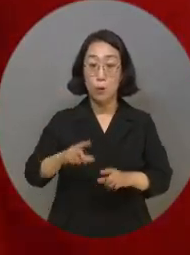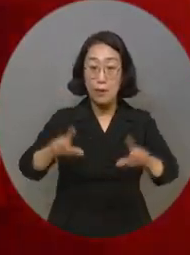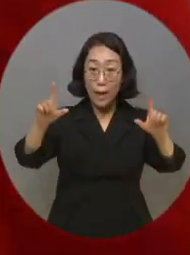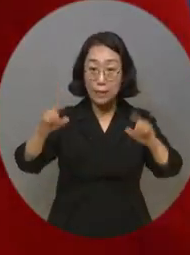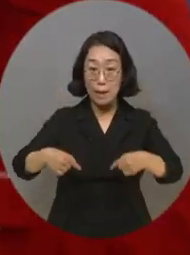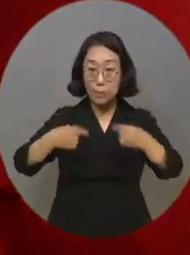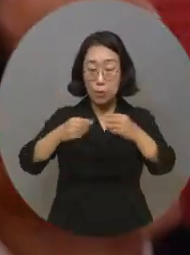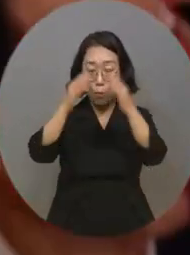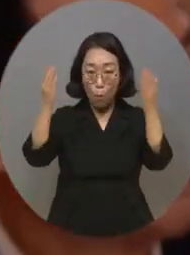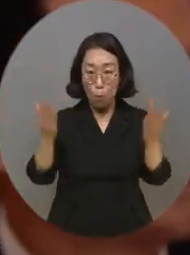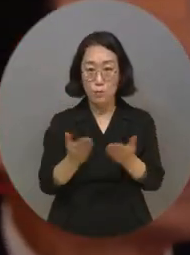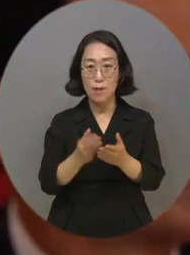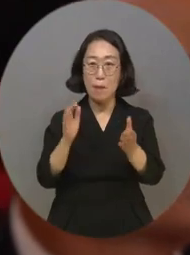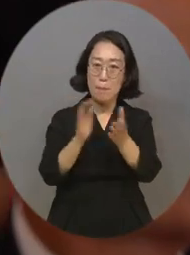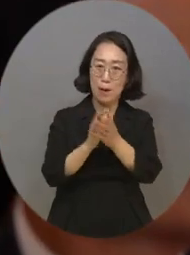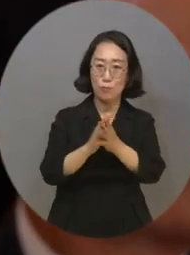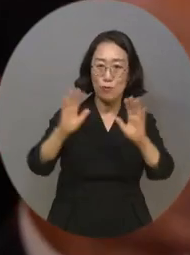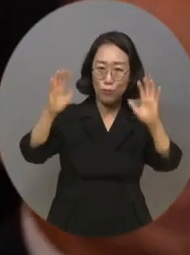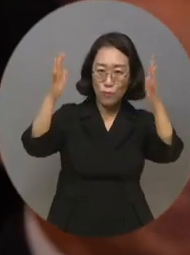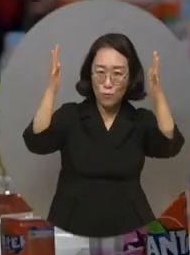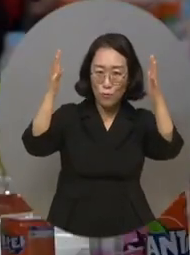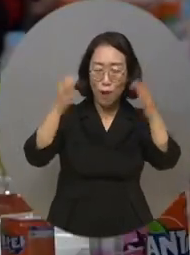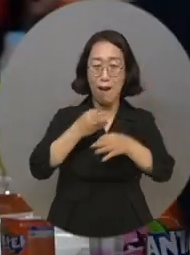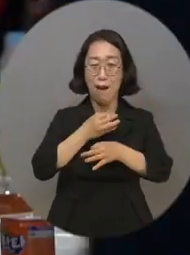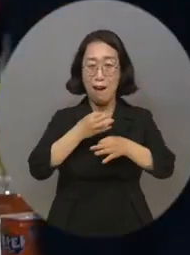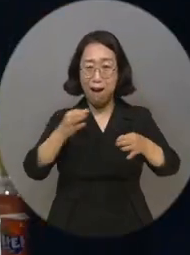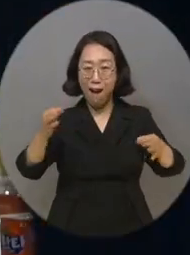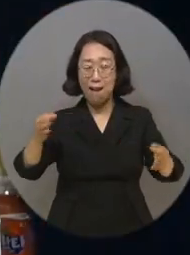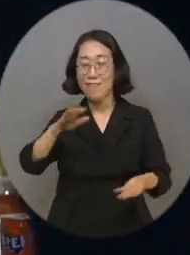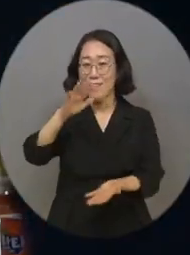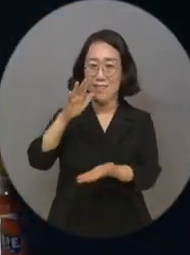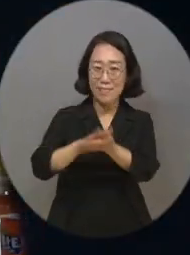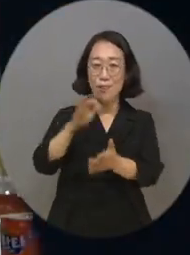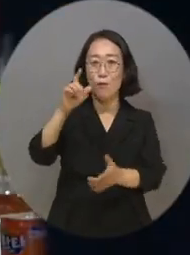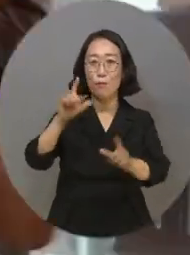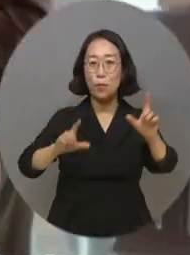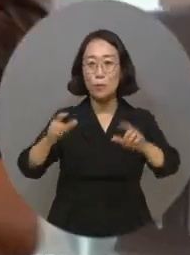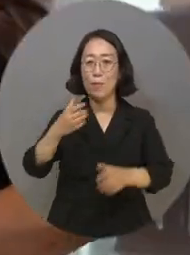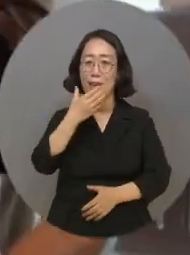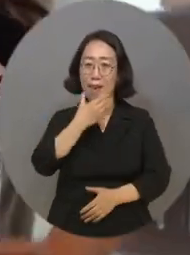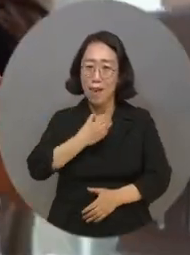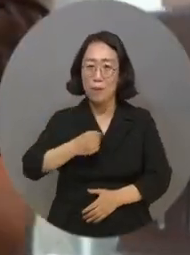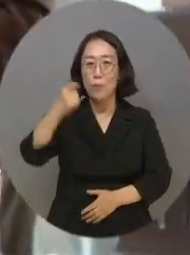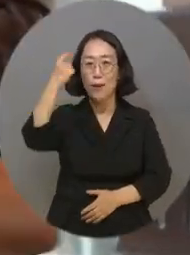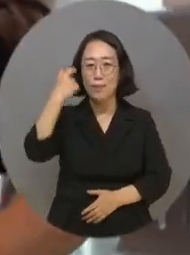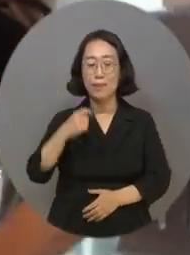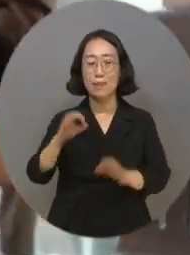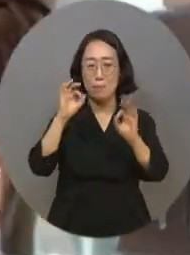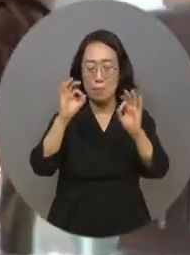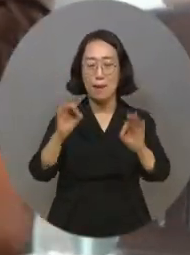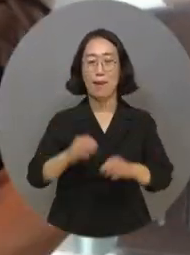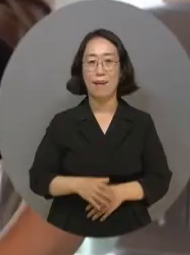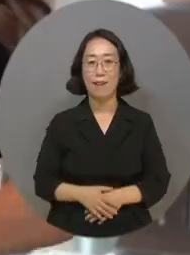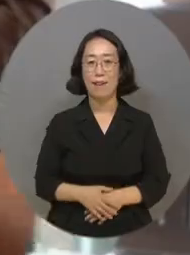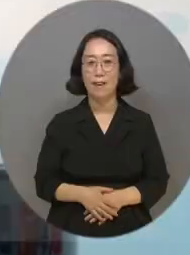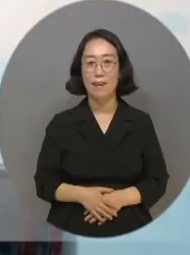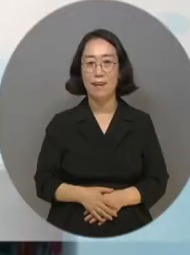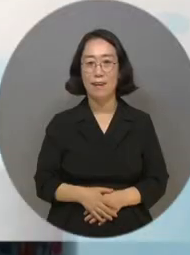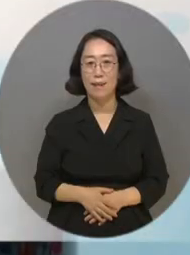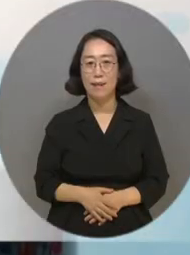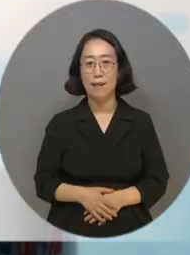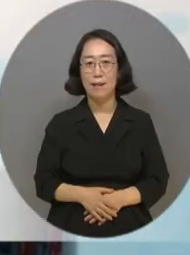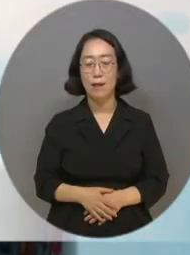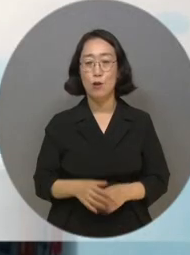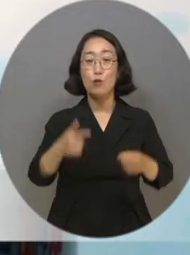참석한 모든 분들의 박수 소리와 환호 소리가 현장의 열기가 얼마나 뜨겁고 행복한 분위기였는지 알려주기도 했습니다.